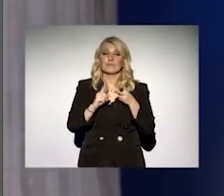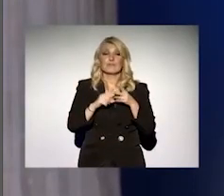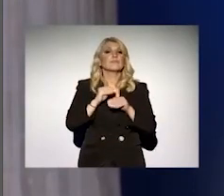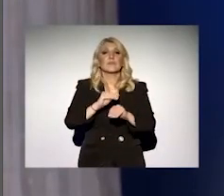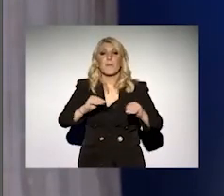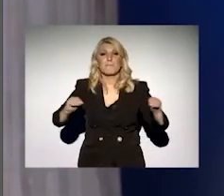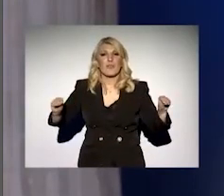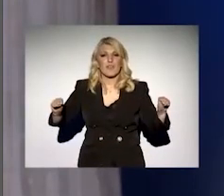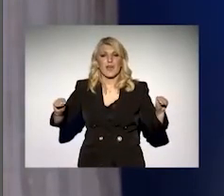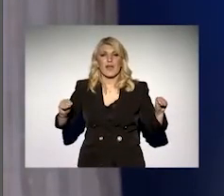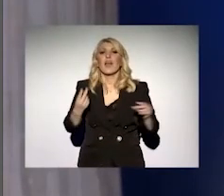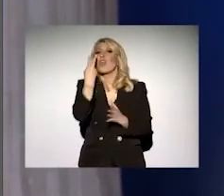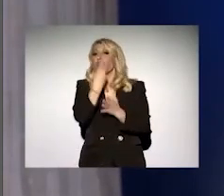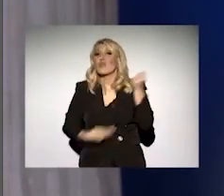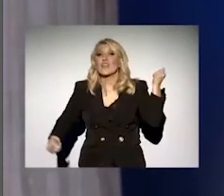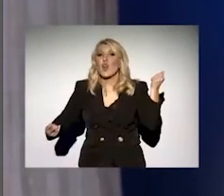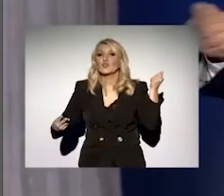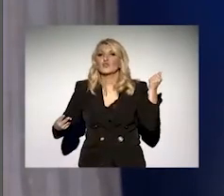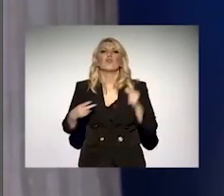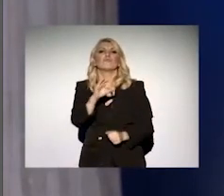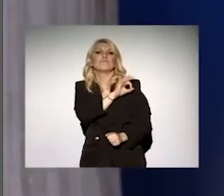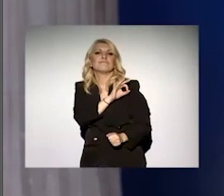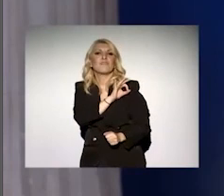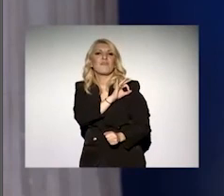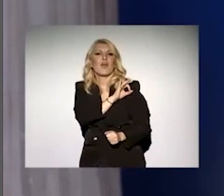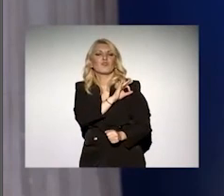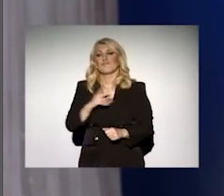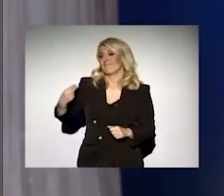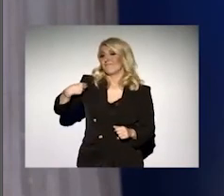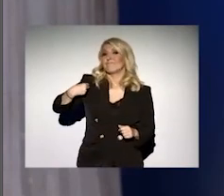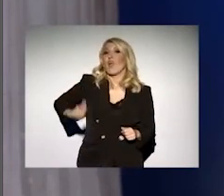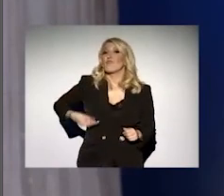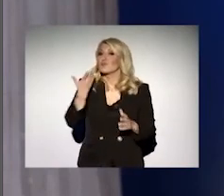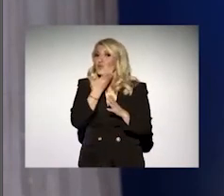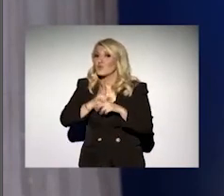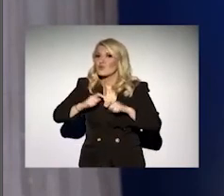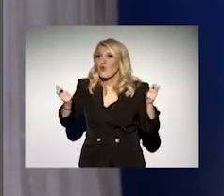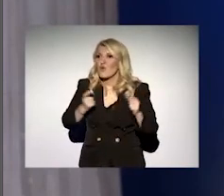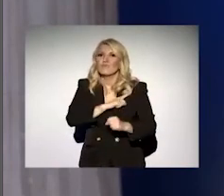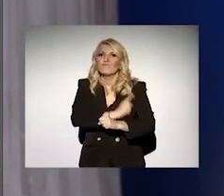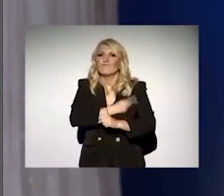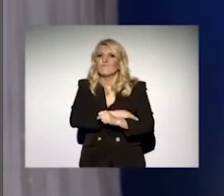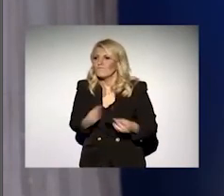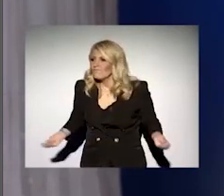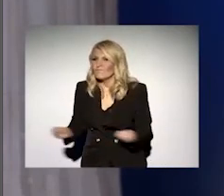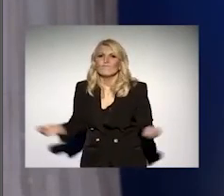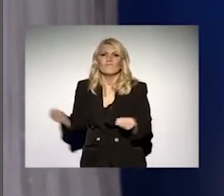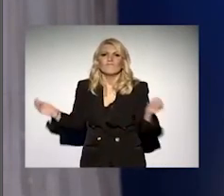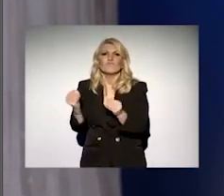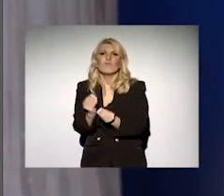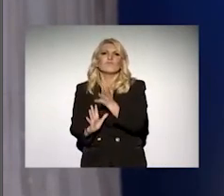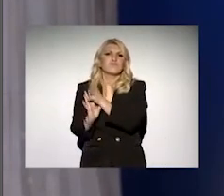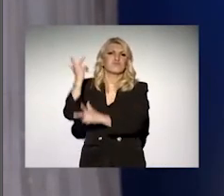Σωστό είναι αυτό, έτσι είναι. Με χαρά να τα πούμε και μετά την ολοκλήρωση, γιατί θα έχουμε φαντάζομαι πολλά ακόμα να πούμε. Ασφαλώς. Νομίζω